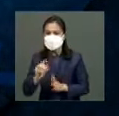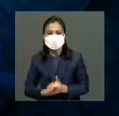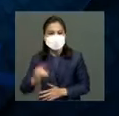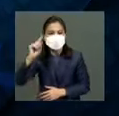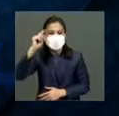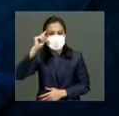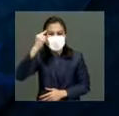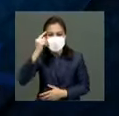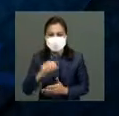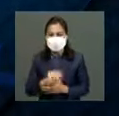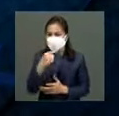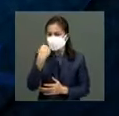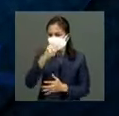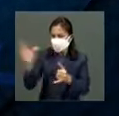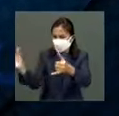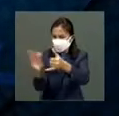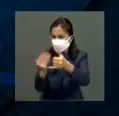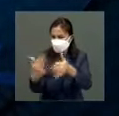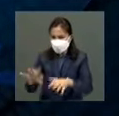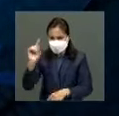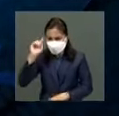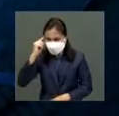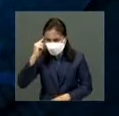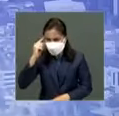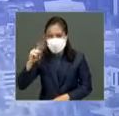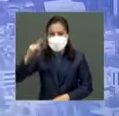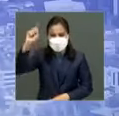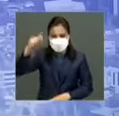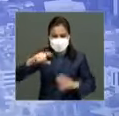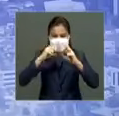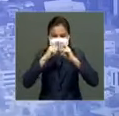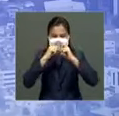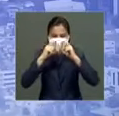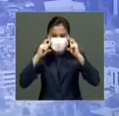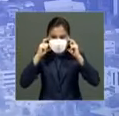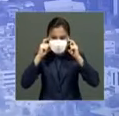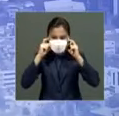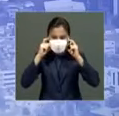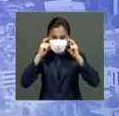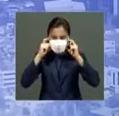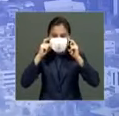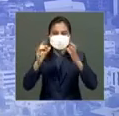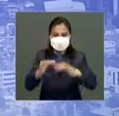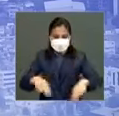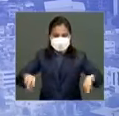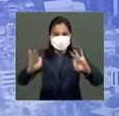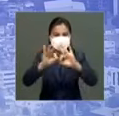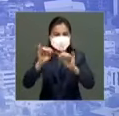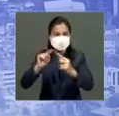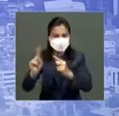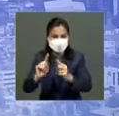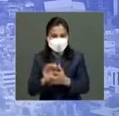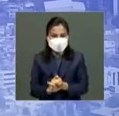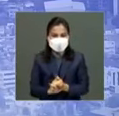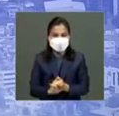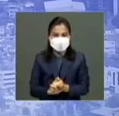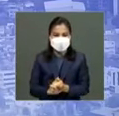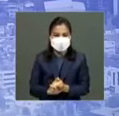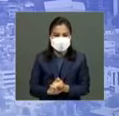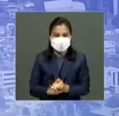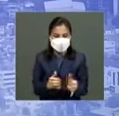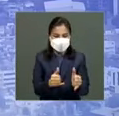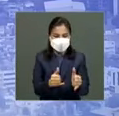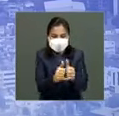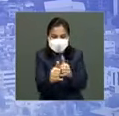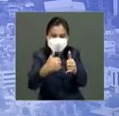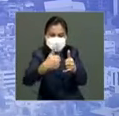นะครับว่าใครเป็นคนติดเชื้อเพราะฉะนั้นการสวมหน้ากากผ้าหน้ากากอนามัยไว้ก่อนเนี่ยนะครับแล้วเราเดินไปอย่าไปเดินใกล้ชิด